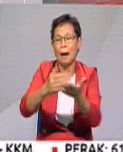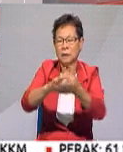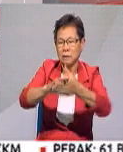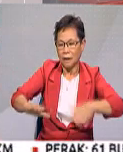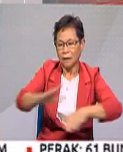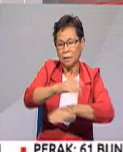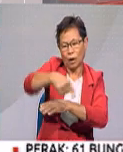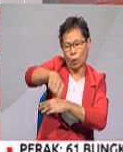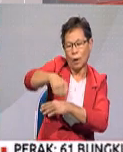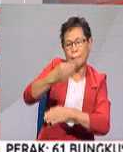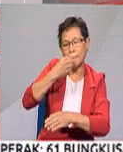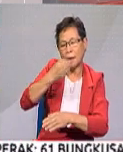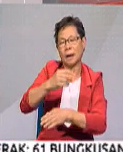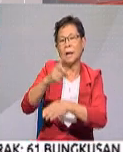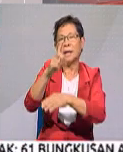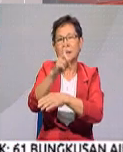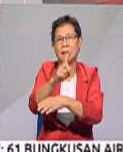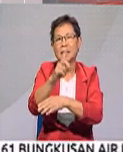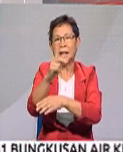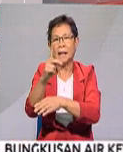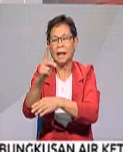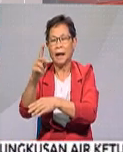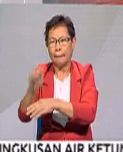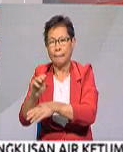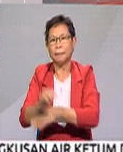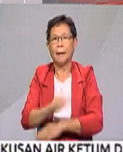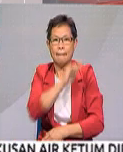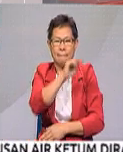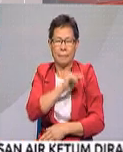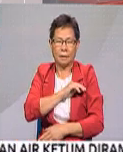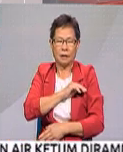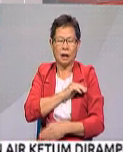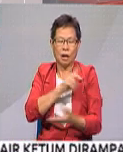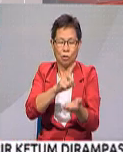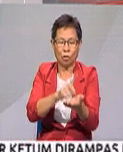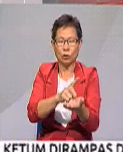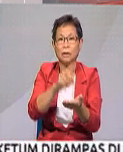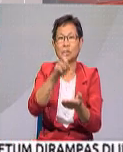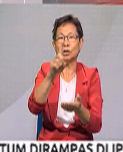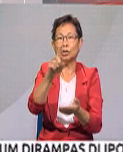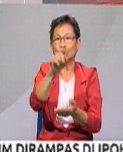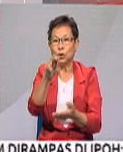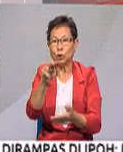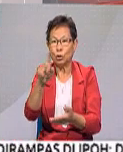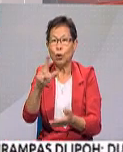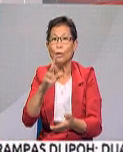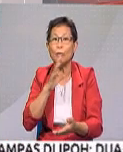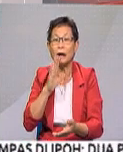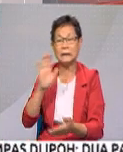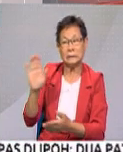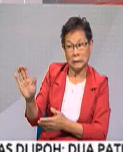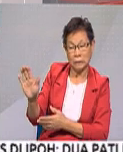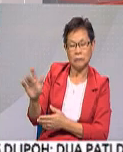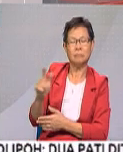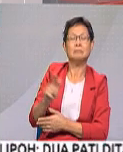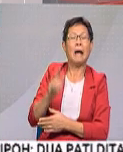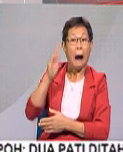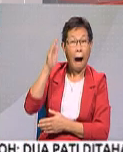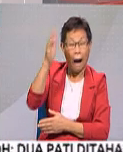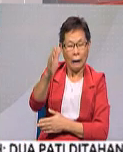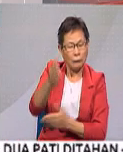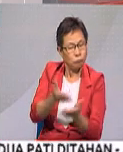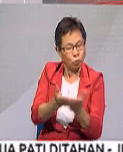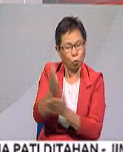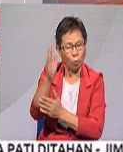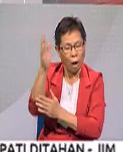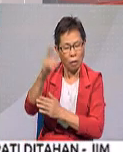Keselamatan dan Kualiti Makanan BKKM. Menterinya Datuk Seri Dr. Zulkifli Ahmad berkata pihaknya tidak akan teragak-agak